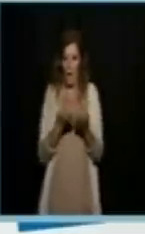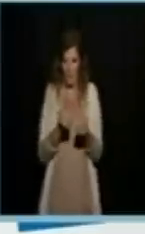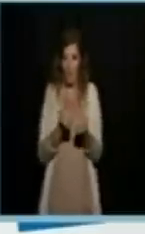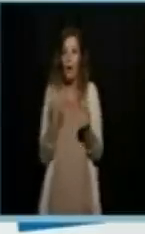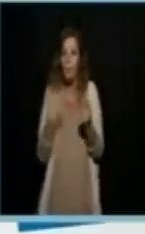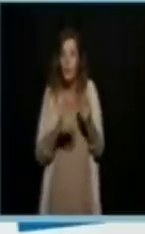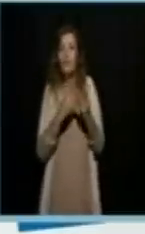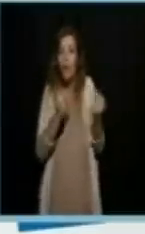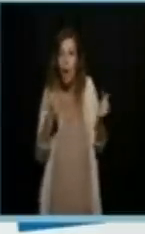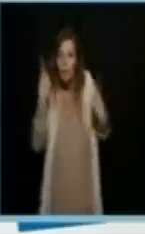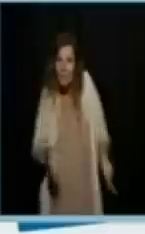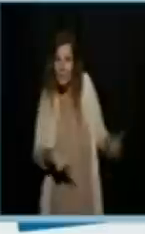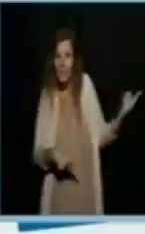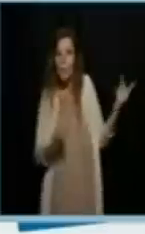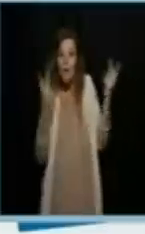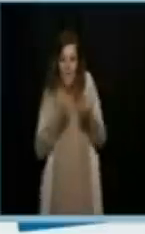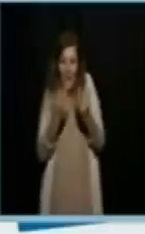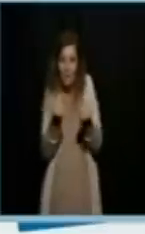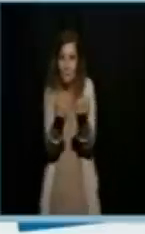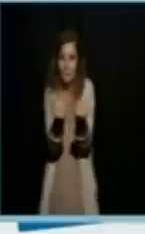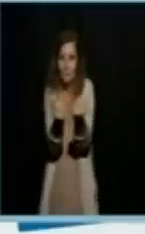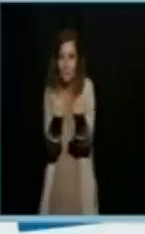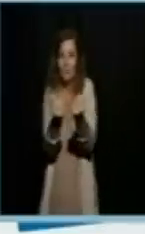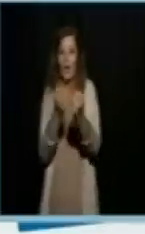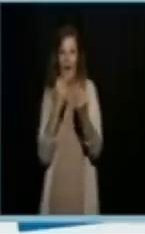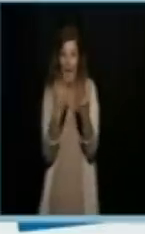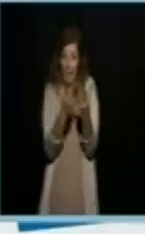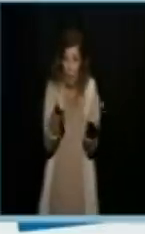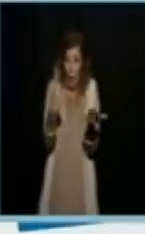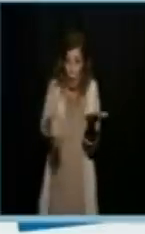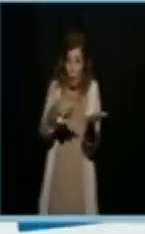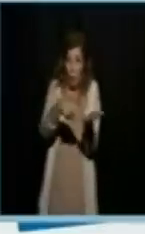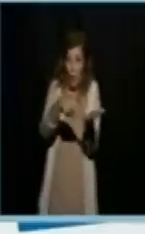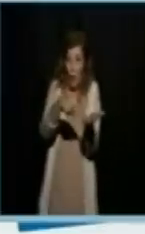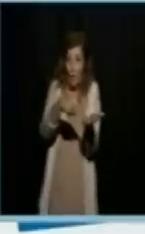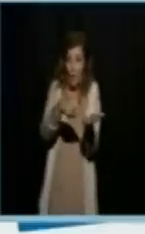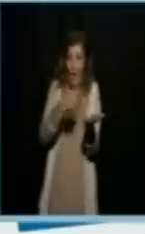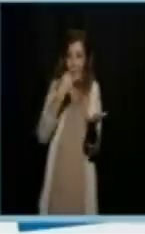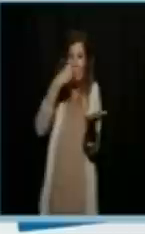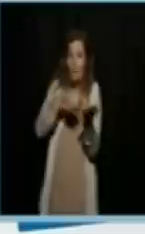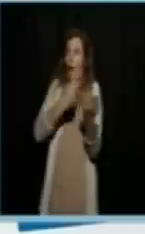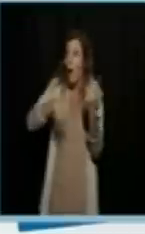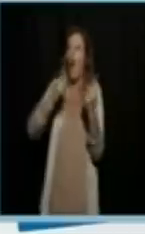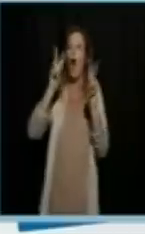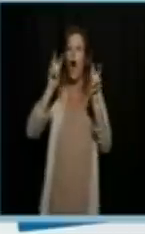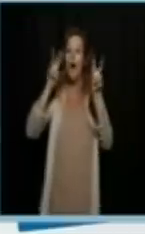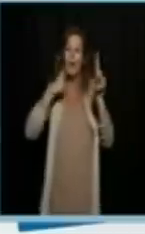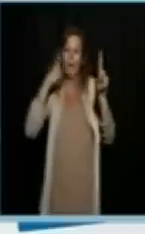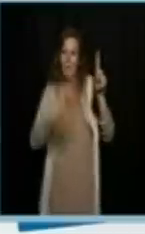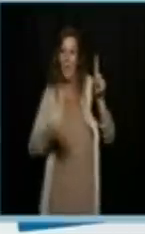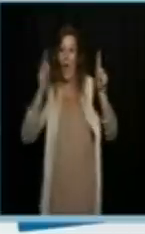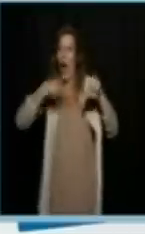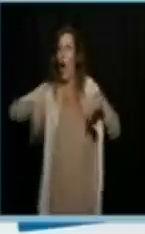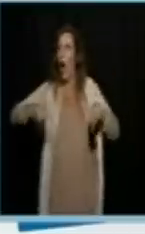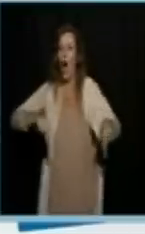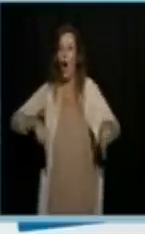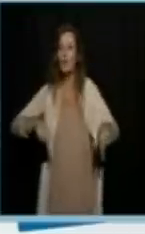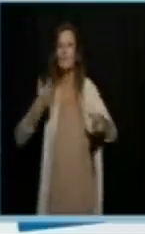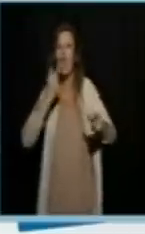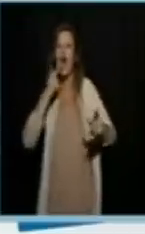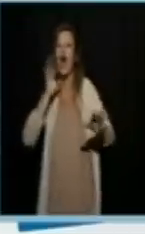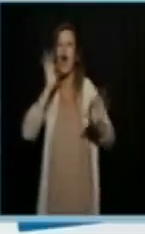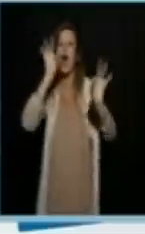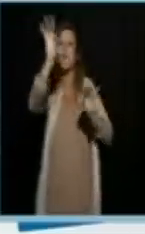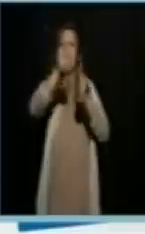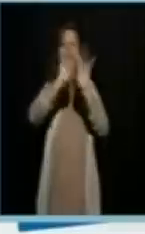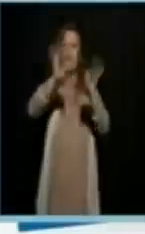problema. Soluzioni come quelle di cui oggi tutti insieme parleremo per arrivare a una nuova didattica, a un